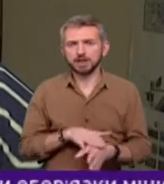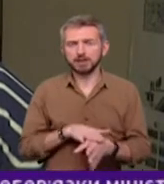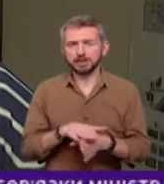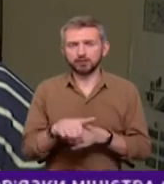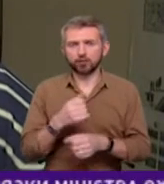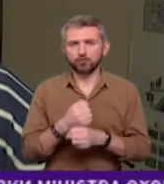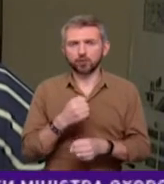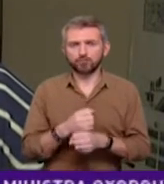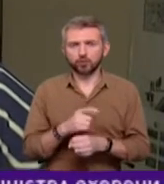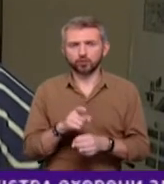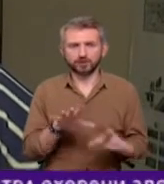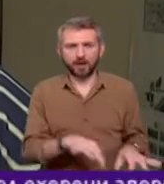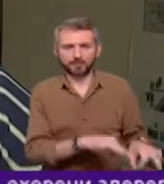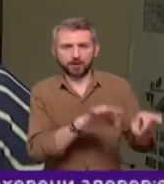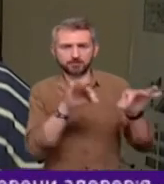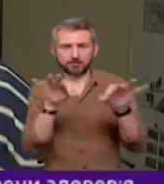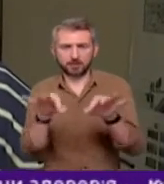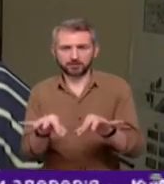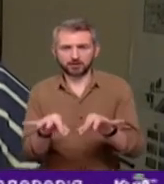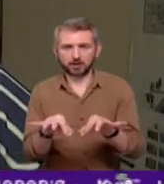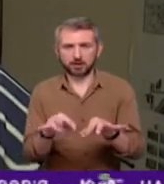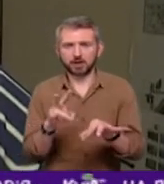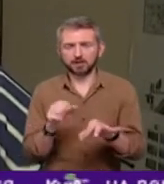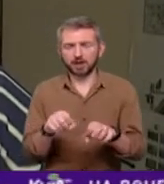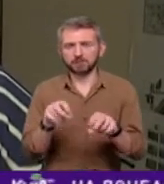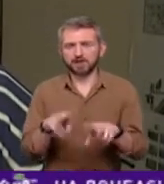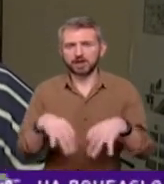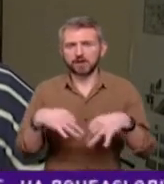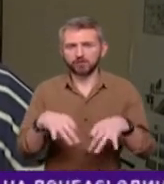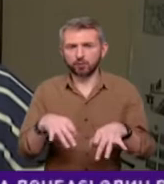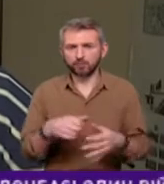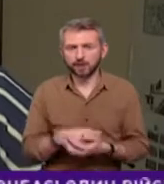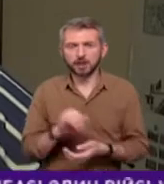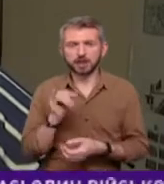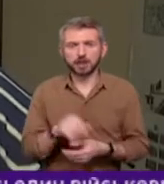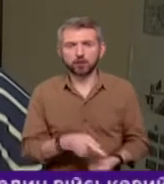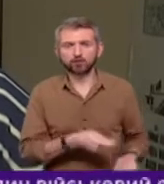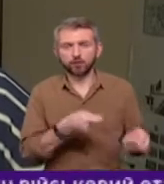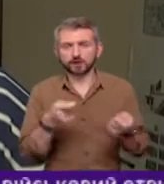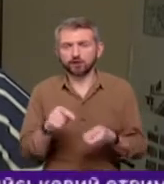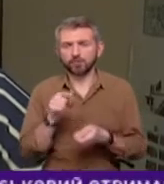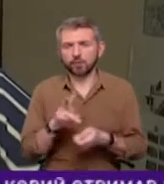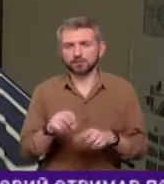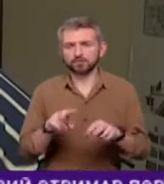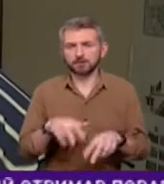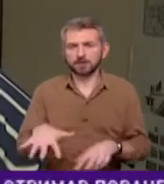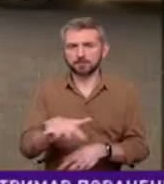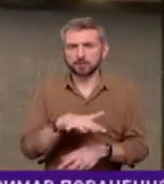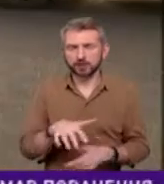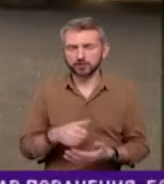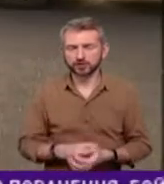здійснюють роботу з завантаження транспортного засобу на спеціальний автомобіль-евакуатор і доставляємо його на спеціальний